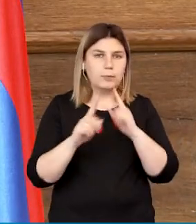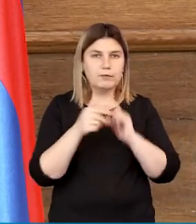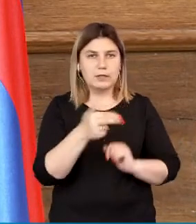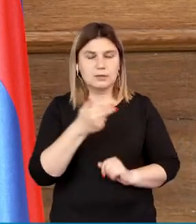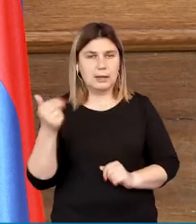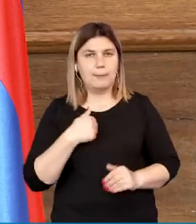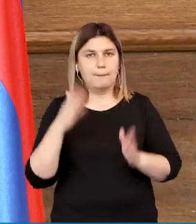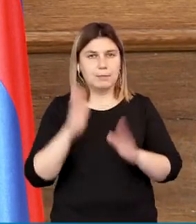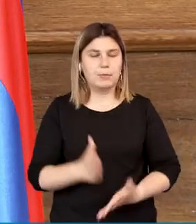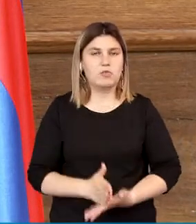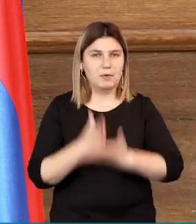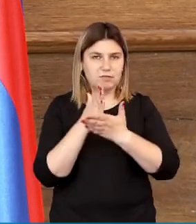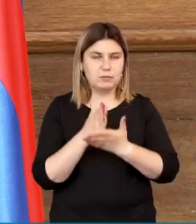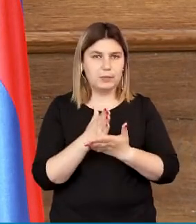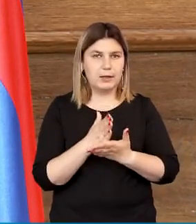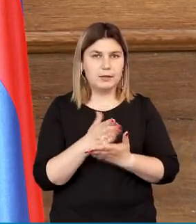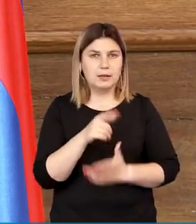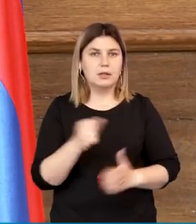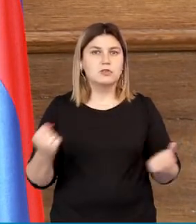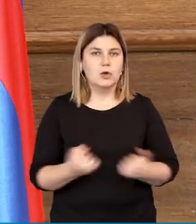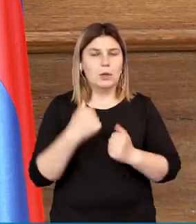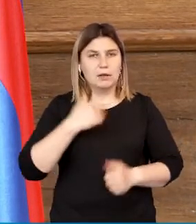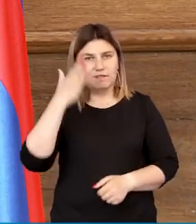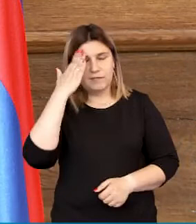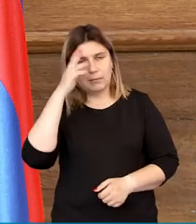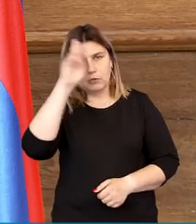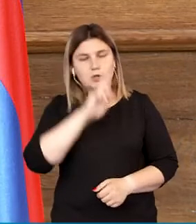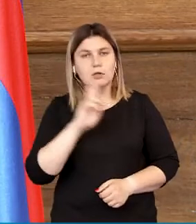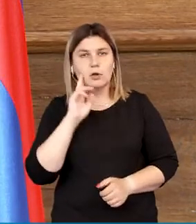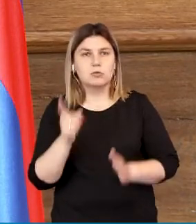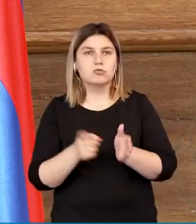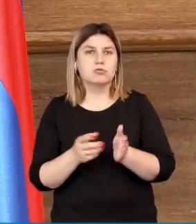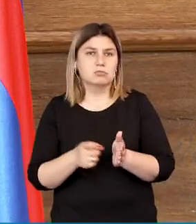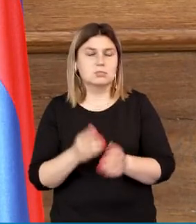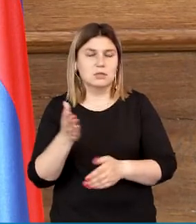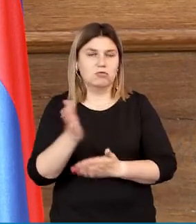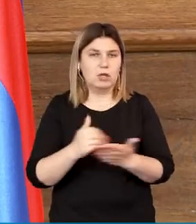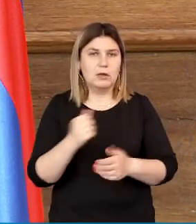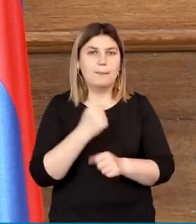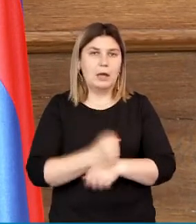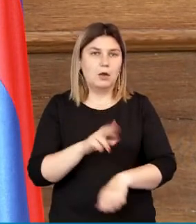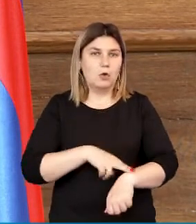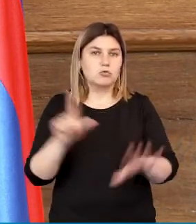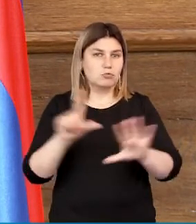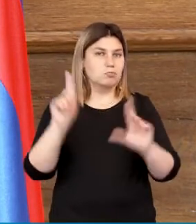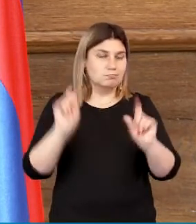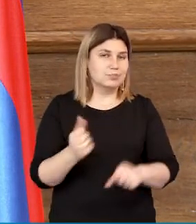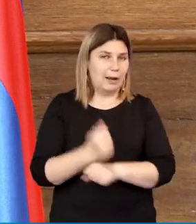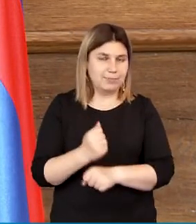będziemy wspierali tego typu działania, bo wiemy, że no, rodzice, część rodziców pracuje od godziny 7 i też chce